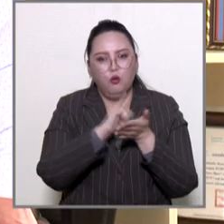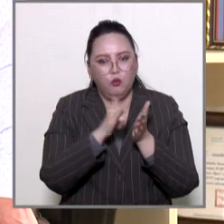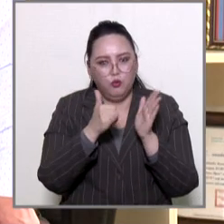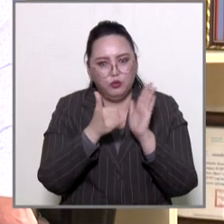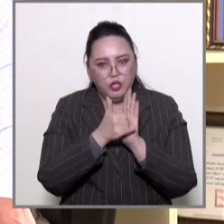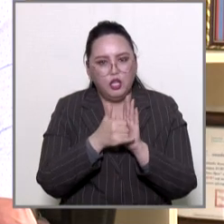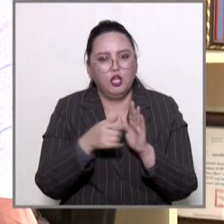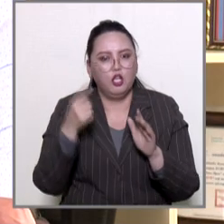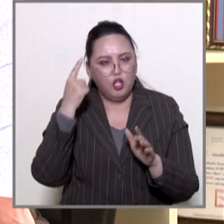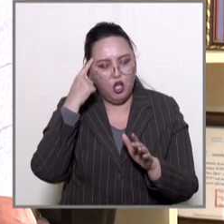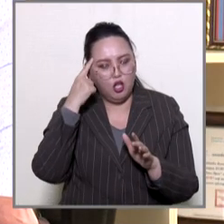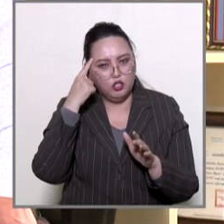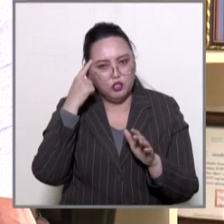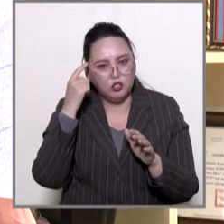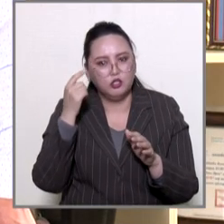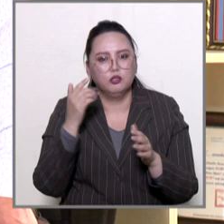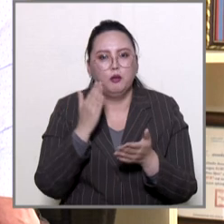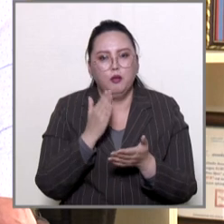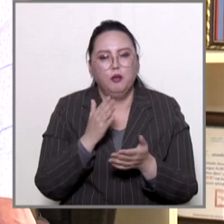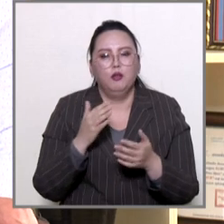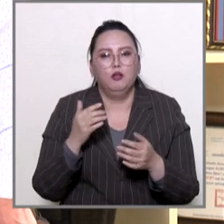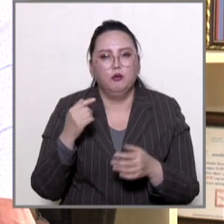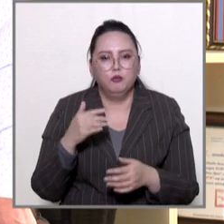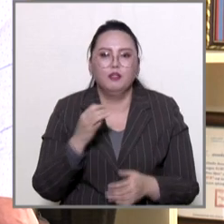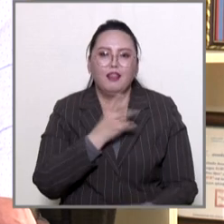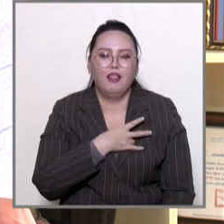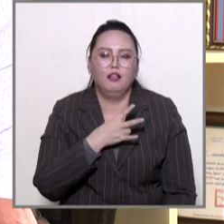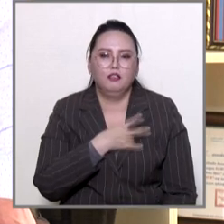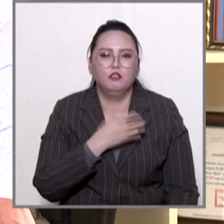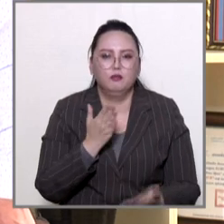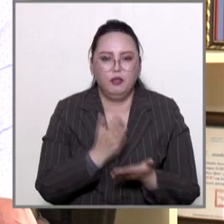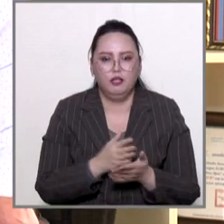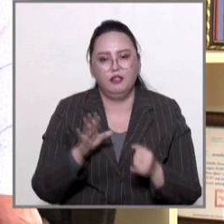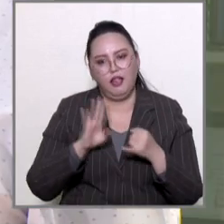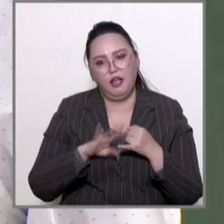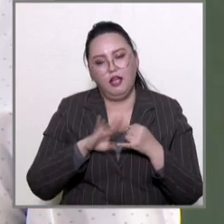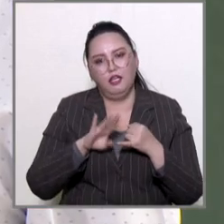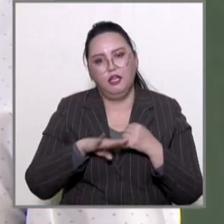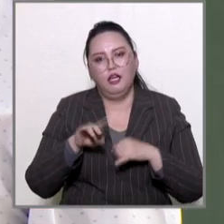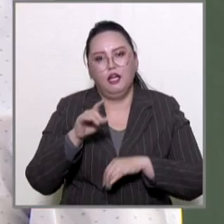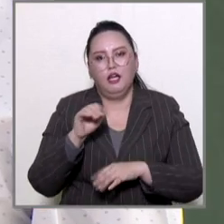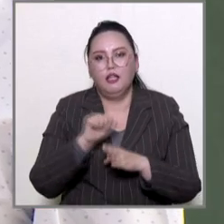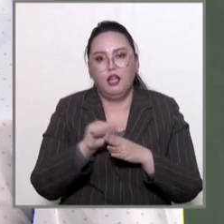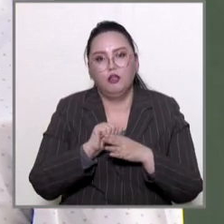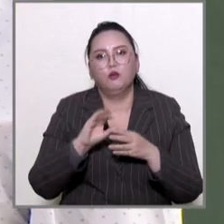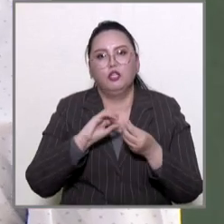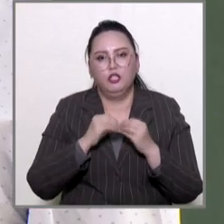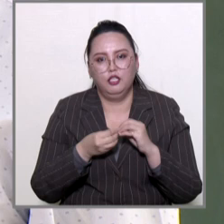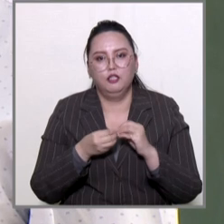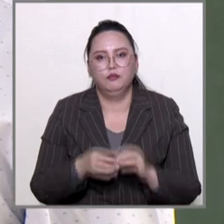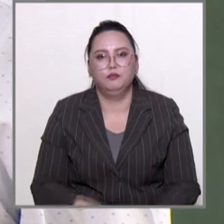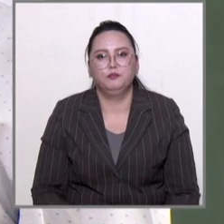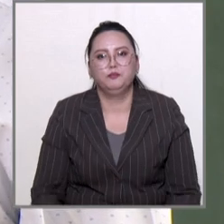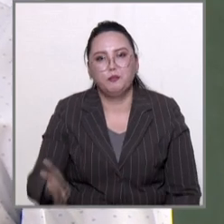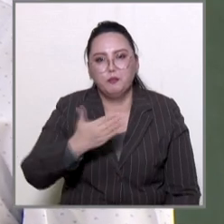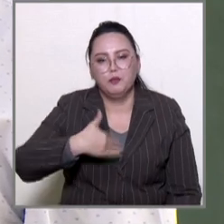агуулгыг нь ойлгосон гэж бодож байна. Ингээд дараагийн даалгаврыг гүцэтгэе. Бид нар зохиол